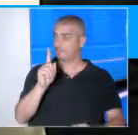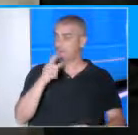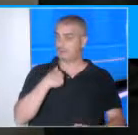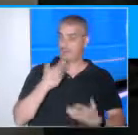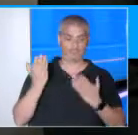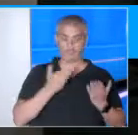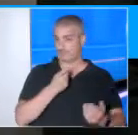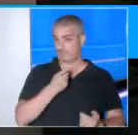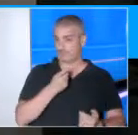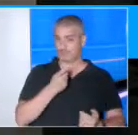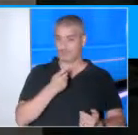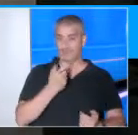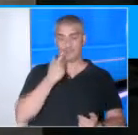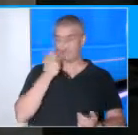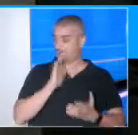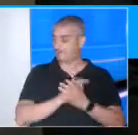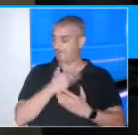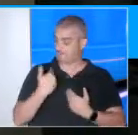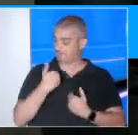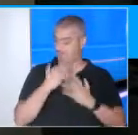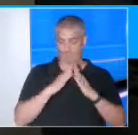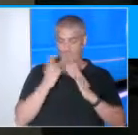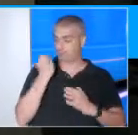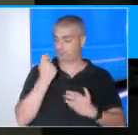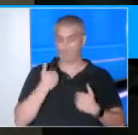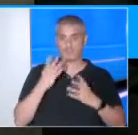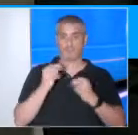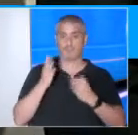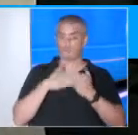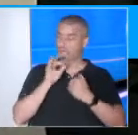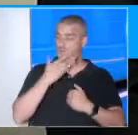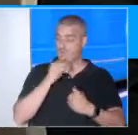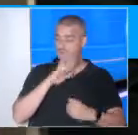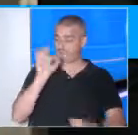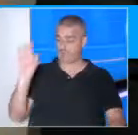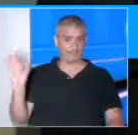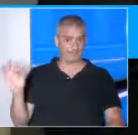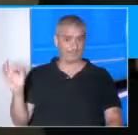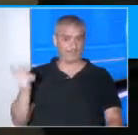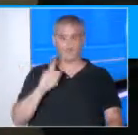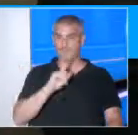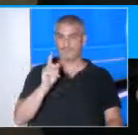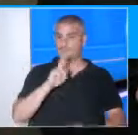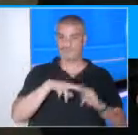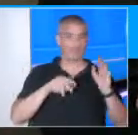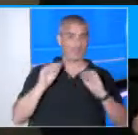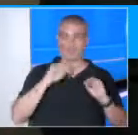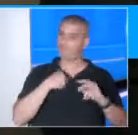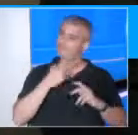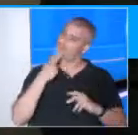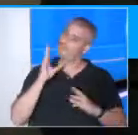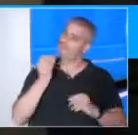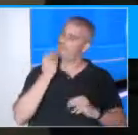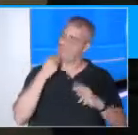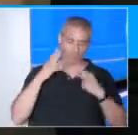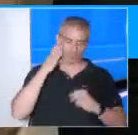אני מזמינה את דרי חברי אליי הביתה בשבת, יחד עם יפה אשתו, עם הילדים. בלי ללכת לקלאב אחר כך. מבטיחה לו גם עם